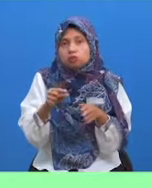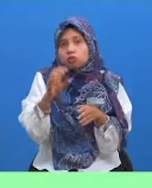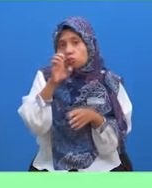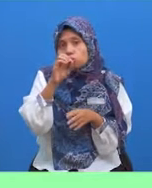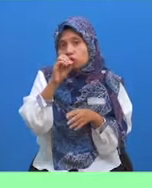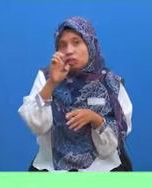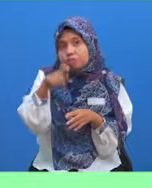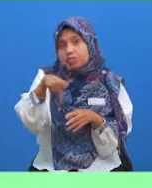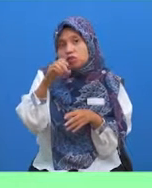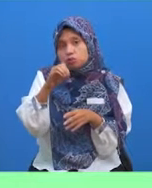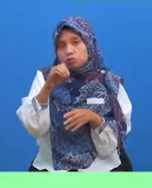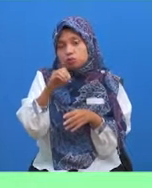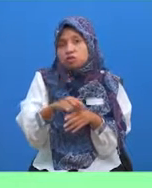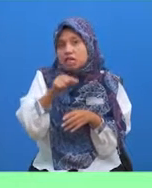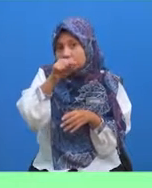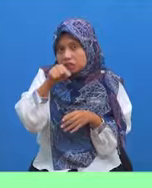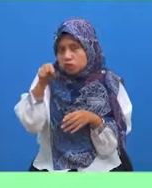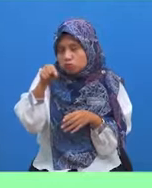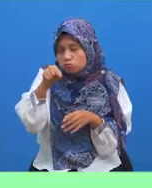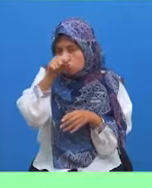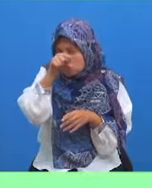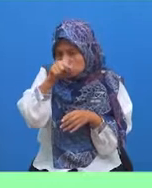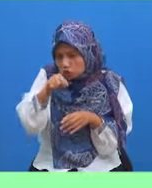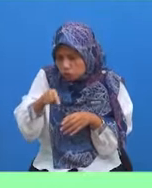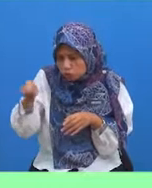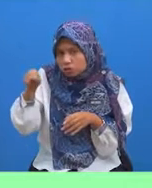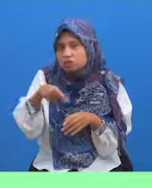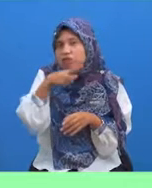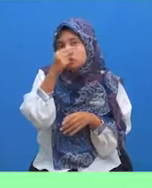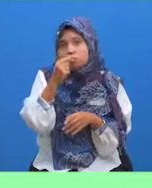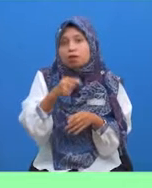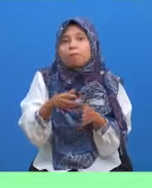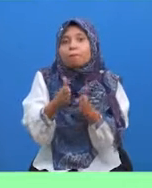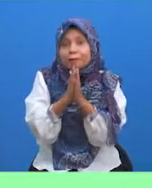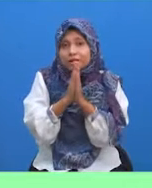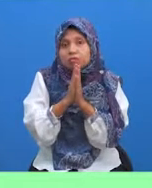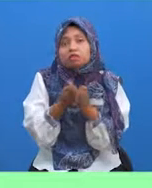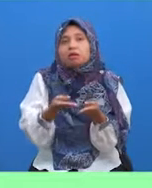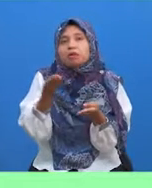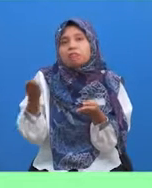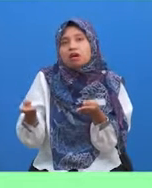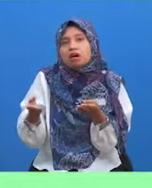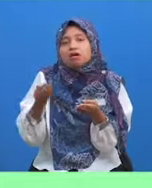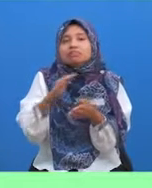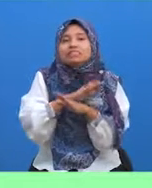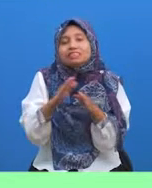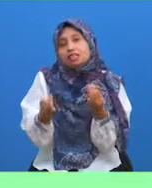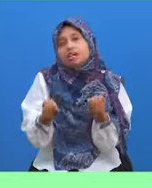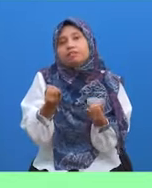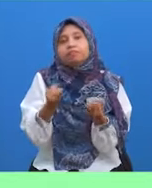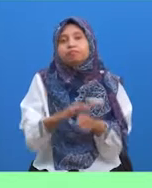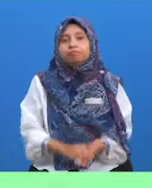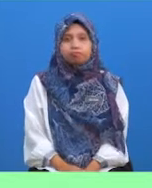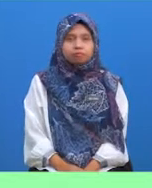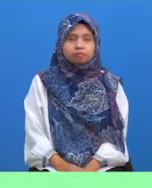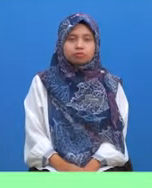kosong keluk di dilukis turun karena situasi ini merupakan permintaan barang tak Anjay